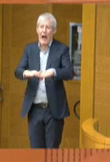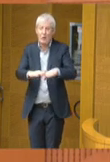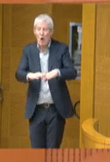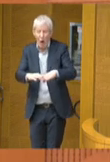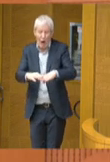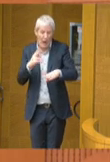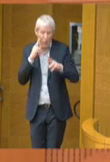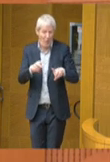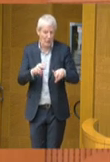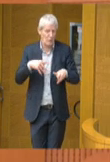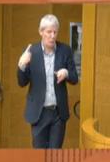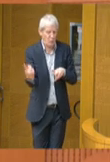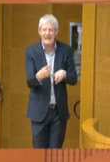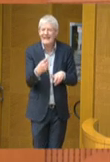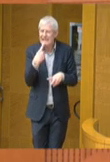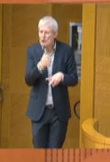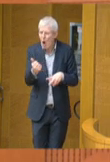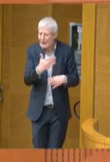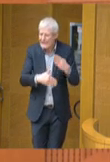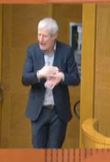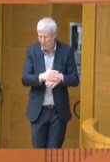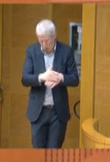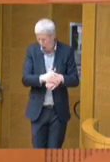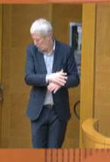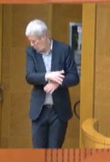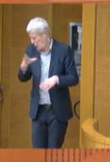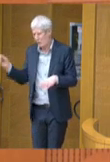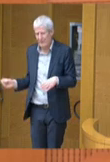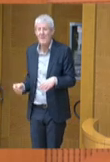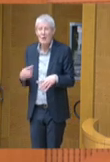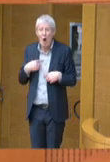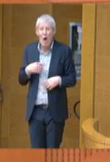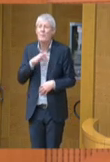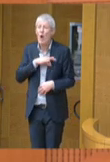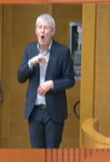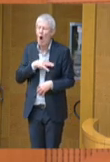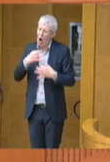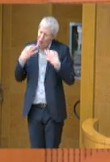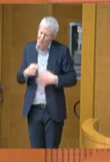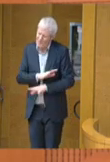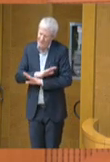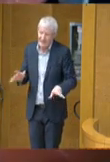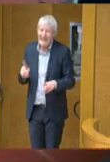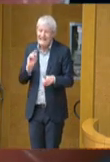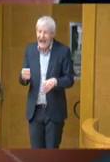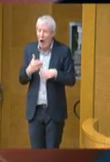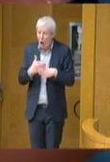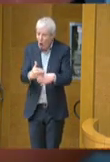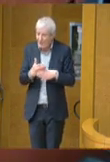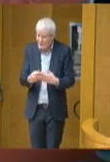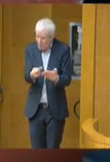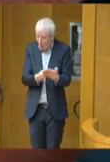tutti, non solo dei più fragili. Siamo profondamente convinte, infatti, che la condivisione di uno stesso